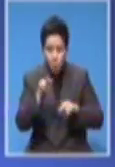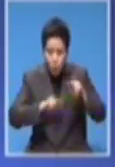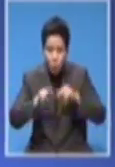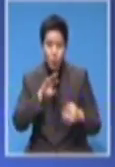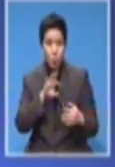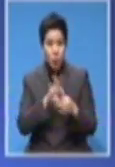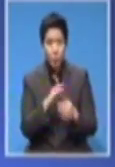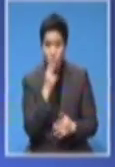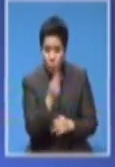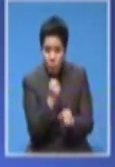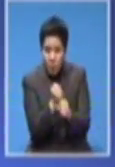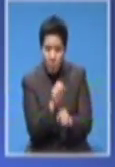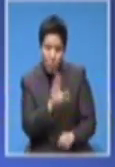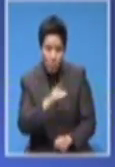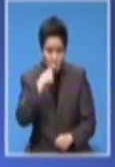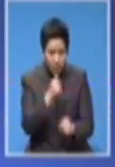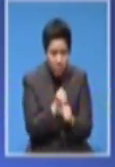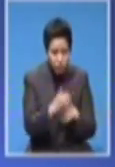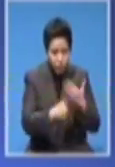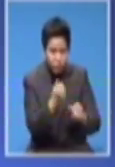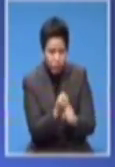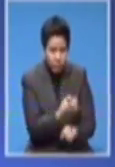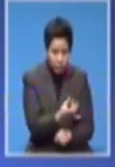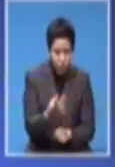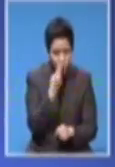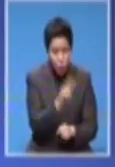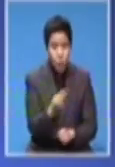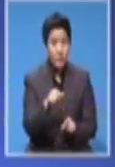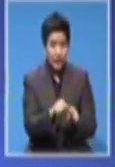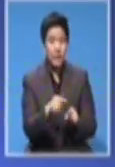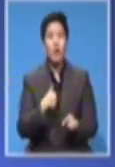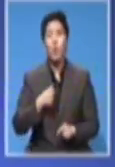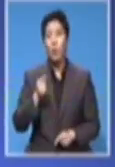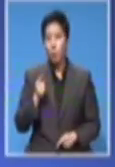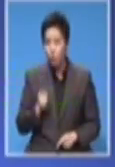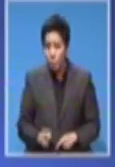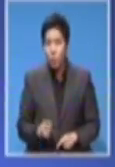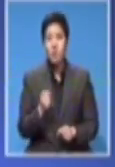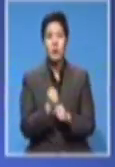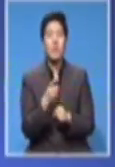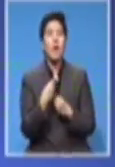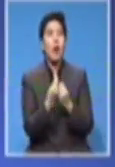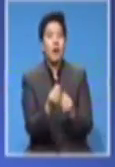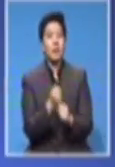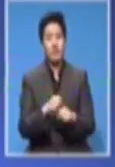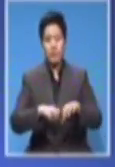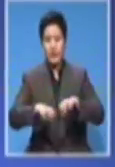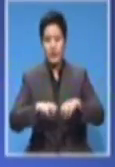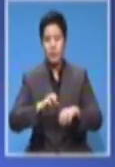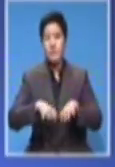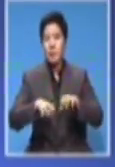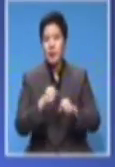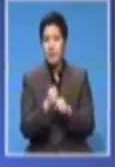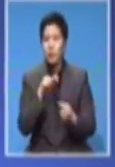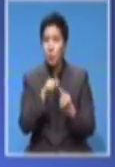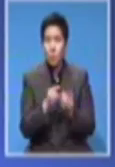การปฏิบัติของเราในช่วงเร็วๆนี้นะครับก็เราจำเป็นที่จะต้องทำให้สามารถดำเนินการจัดการทรัพยากรประมงให้